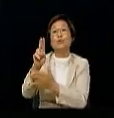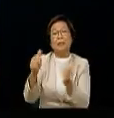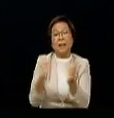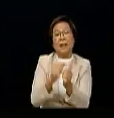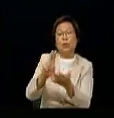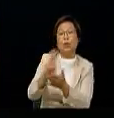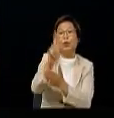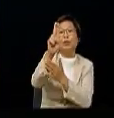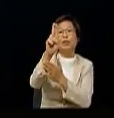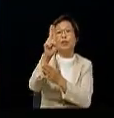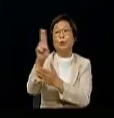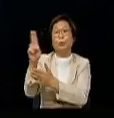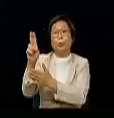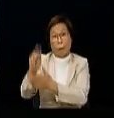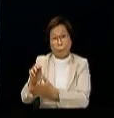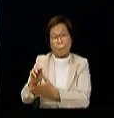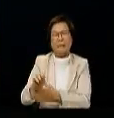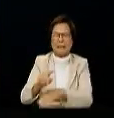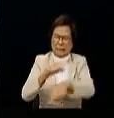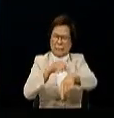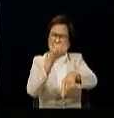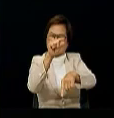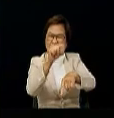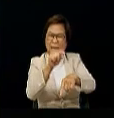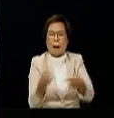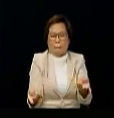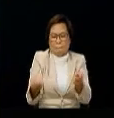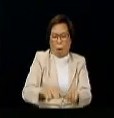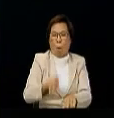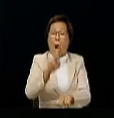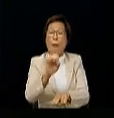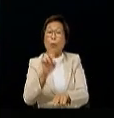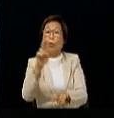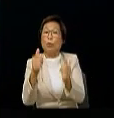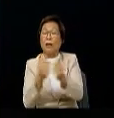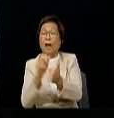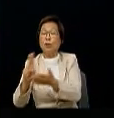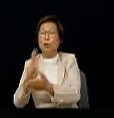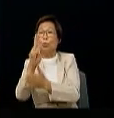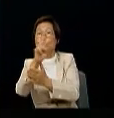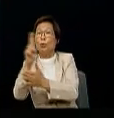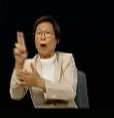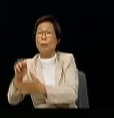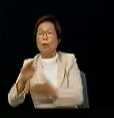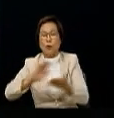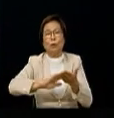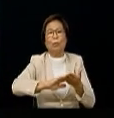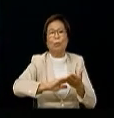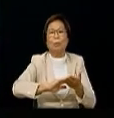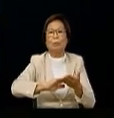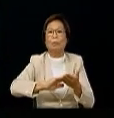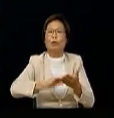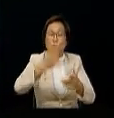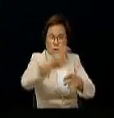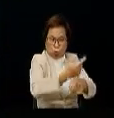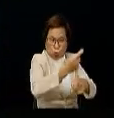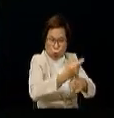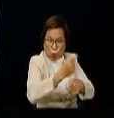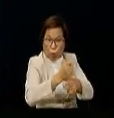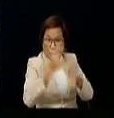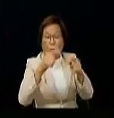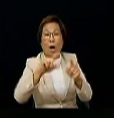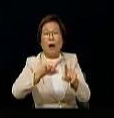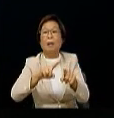dalam tak lebih kita kamu emoyu dengan Michael ini untuk melahirkan diplomat yang berhak fakta